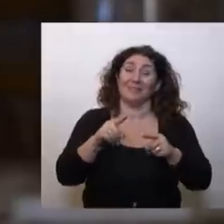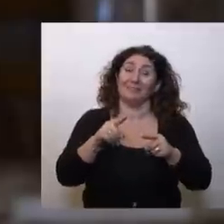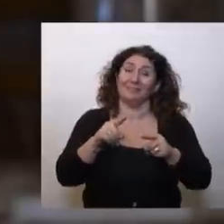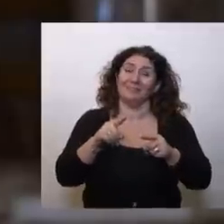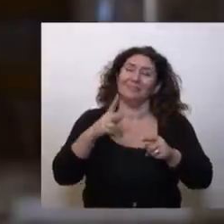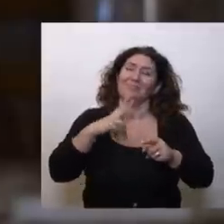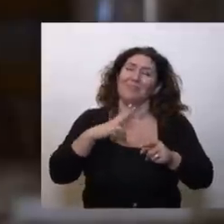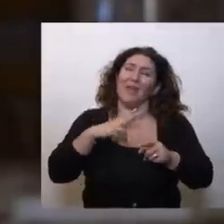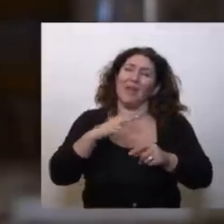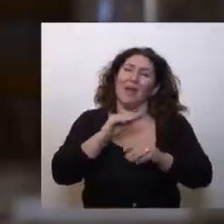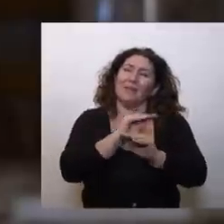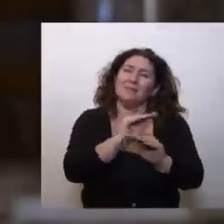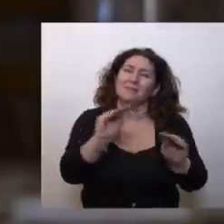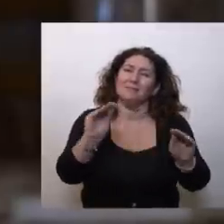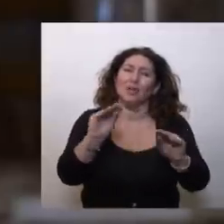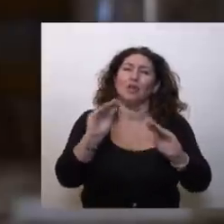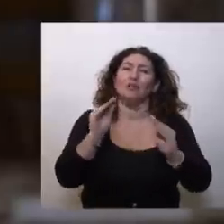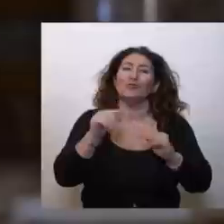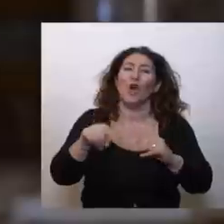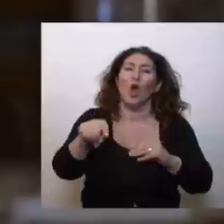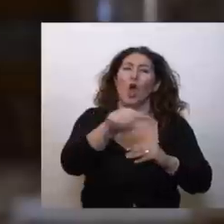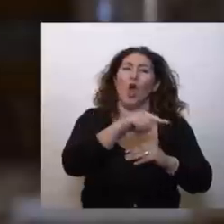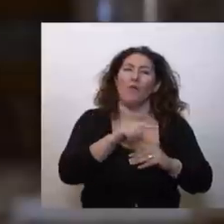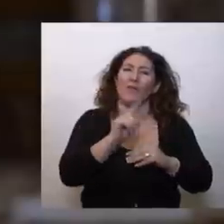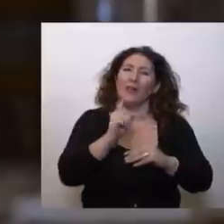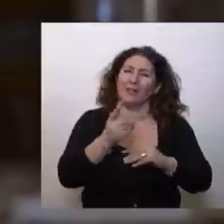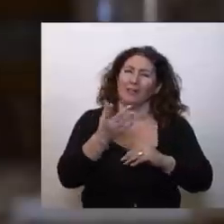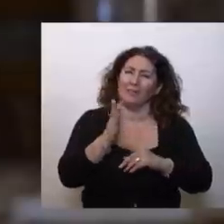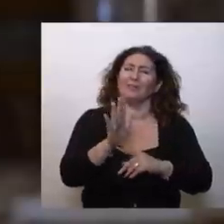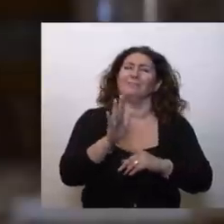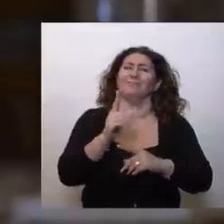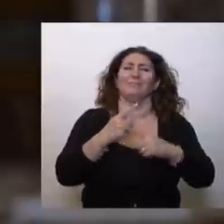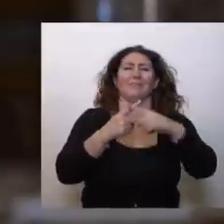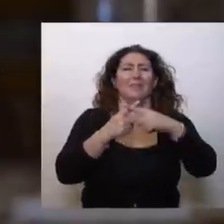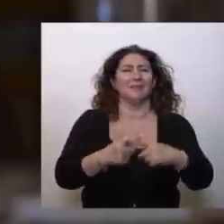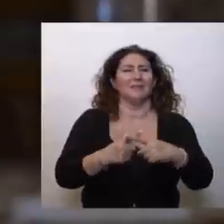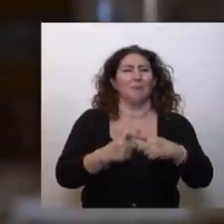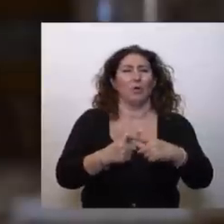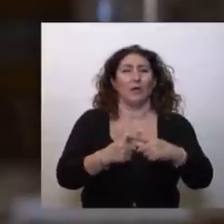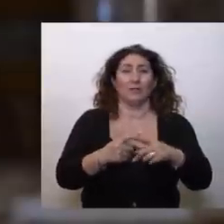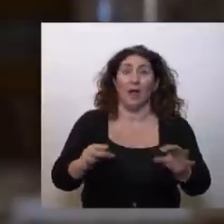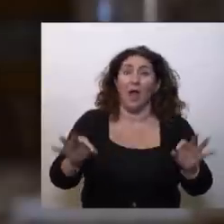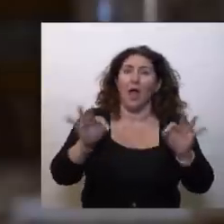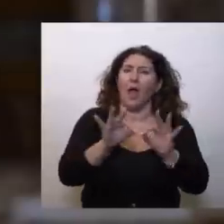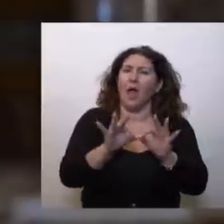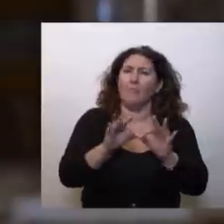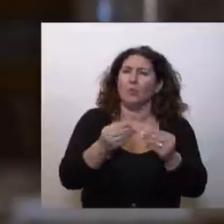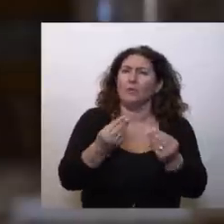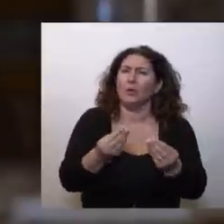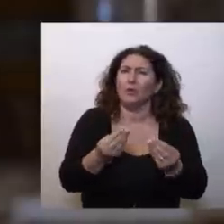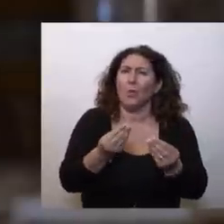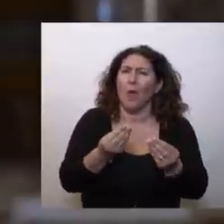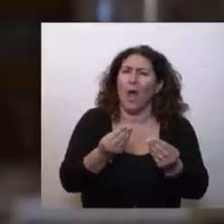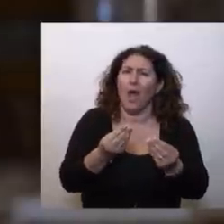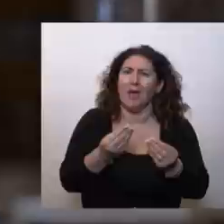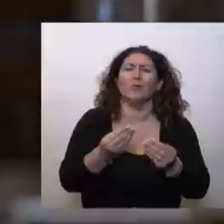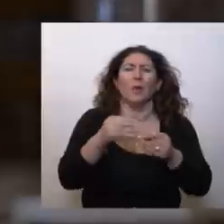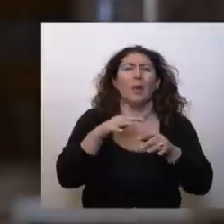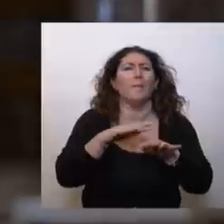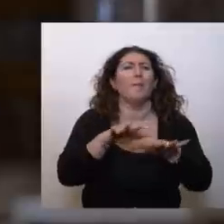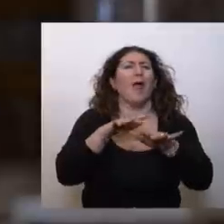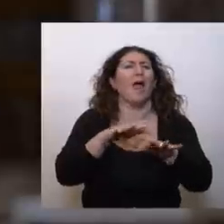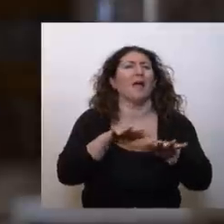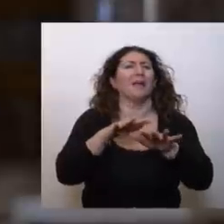ai giovani di vivere e di testimoniare, dando appuntamento proprio a Torino per il prossimo pellegrinaggio di fiducia sulla